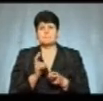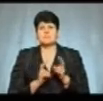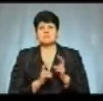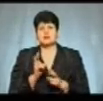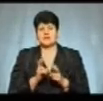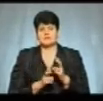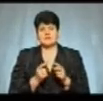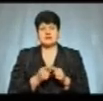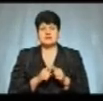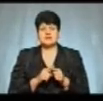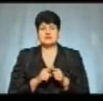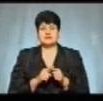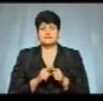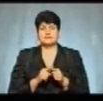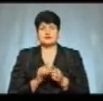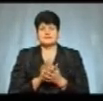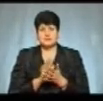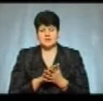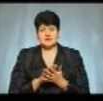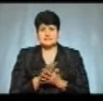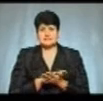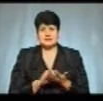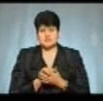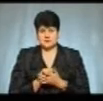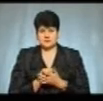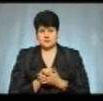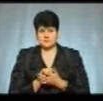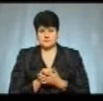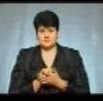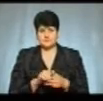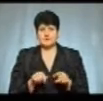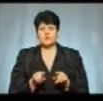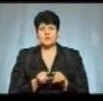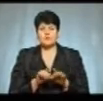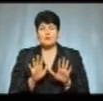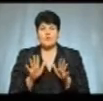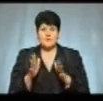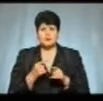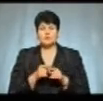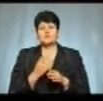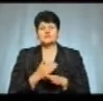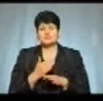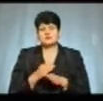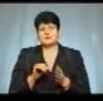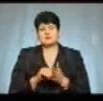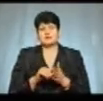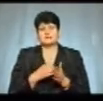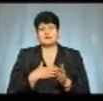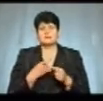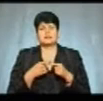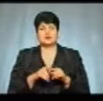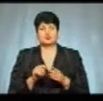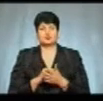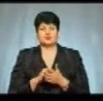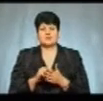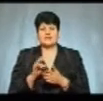які ці відходи знезаражують і здійснюють їх утилізацію. В той же ж момент, якусь частину вони нам представили технічну